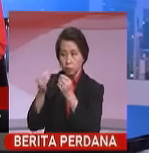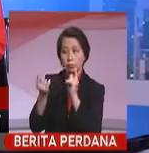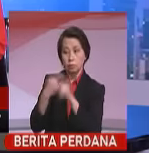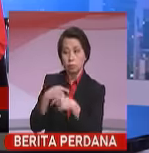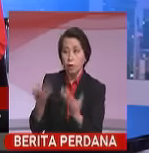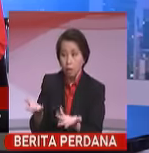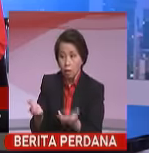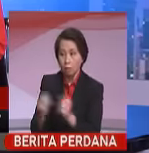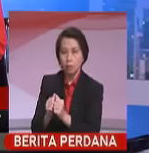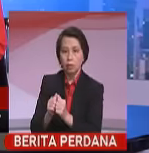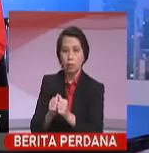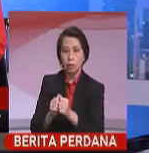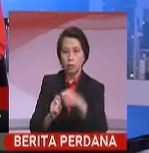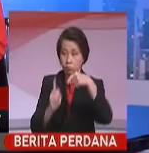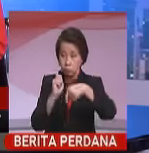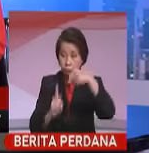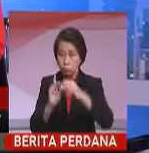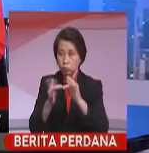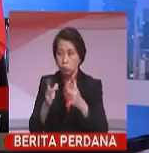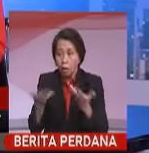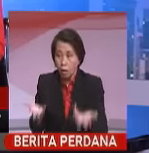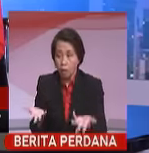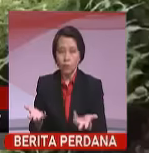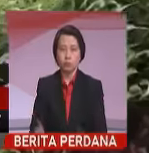balas berhubung liputan internet.